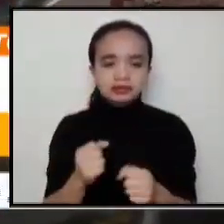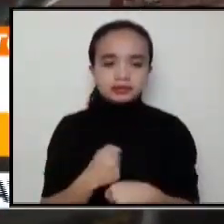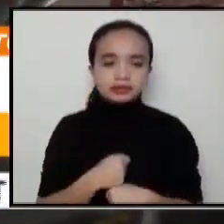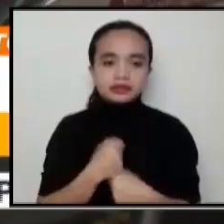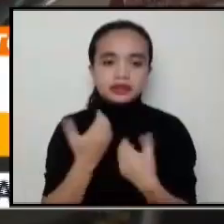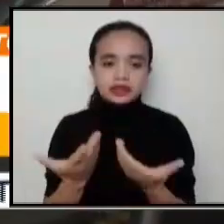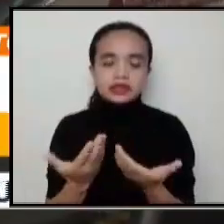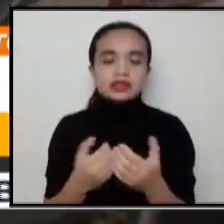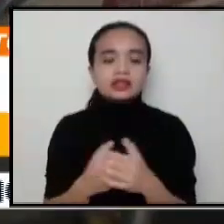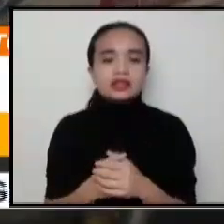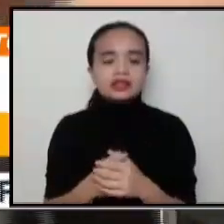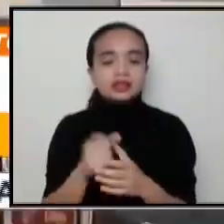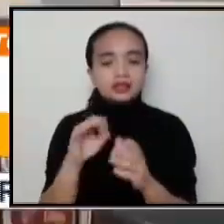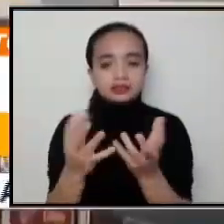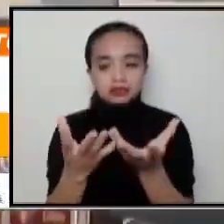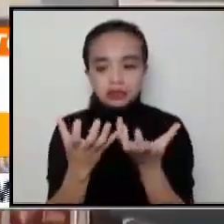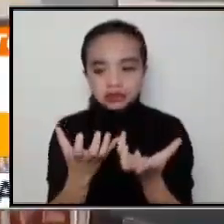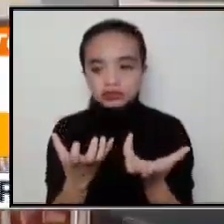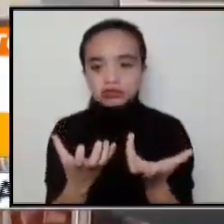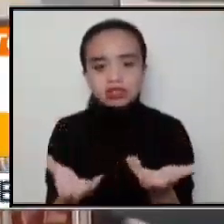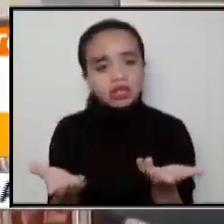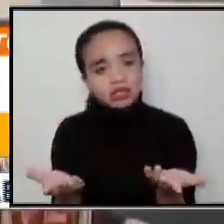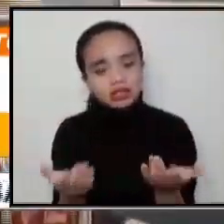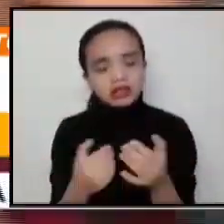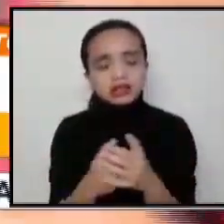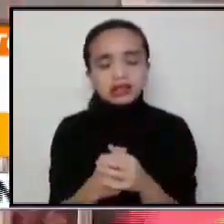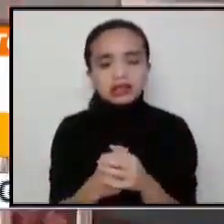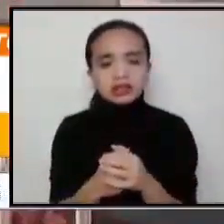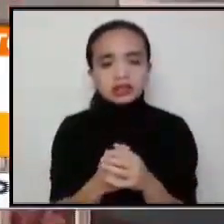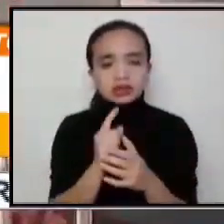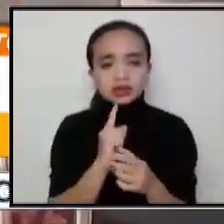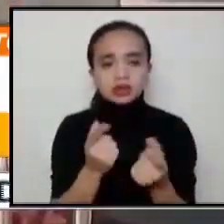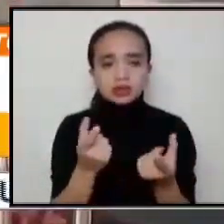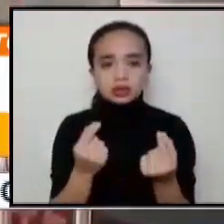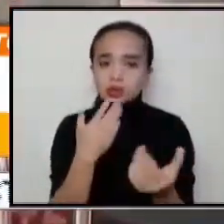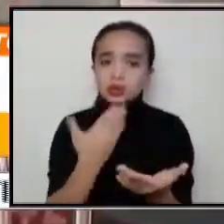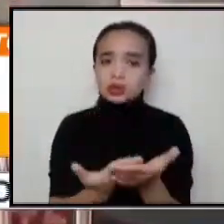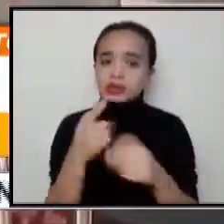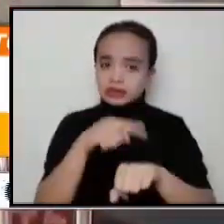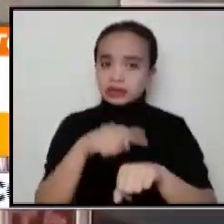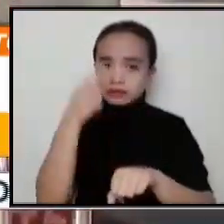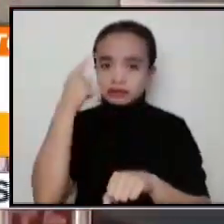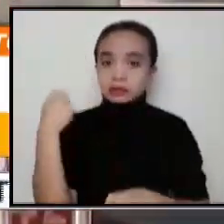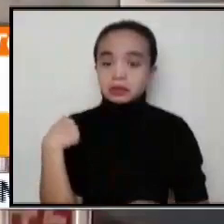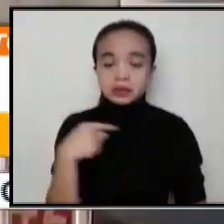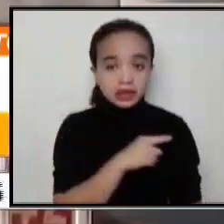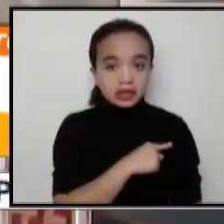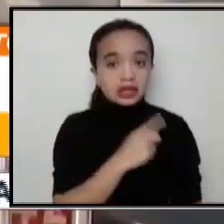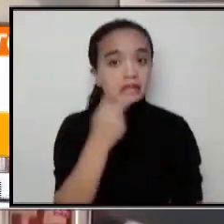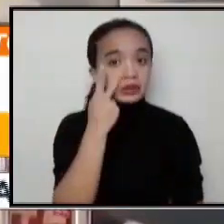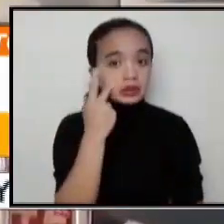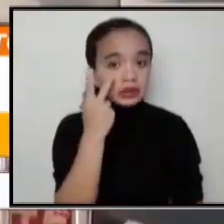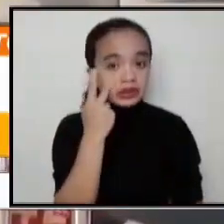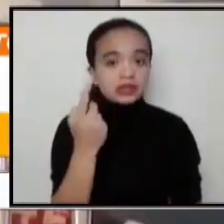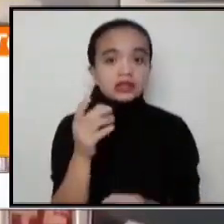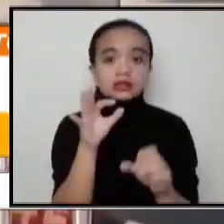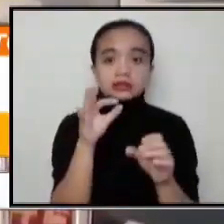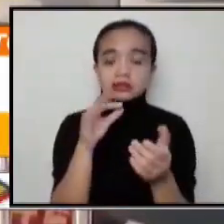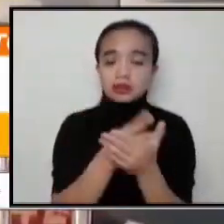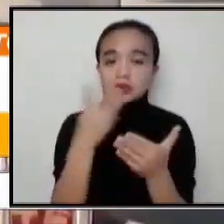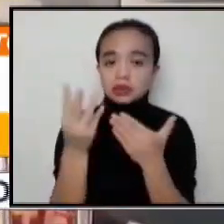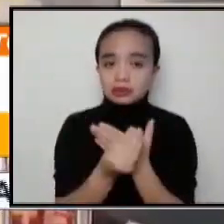pang sumama, humabol, this is also a good time for us to look at the program. Pero last year